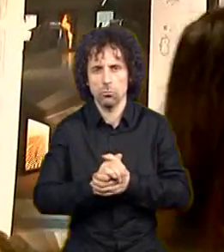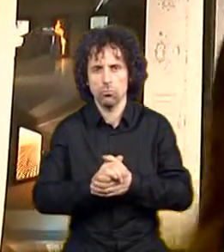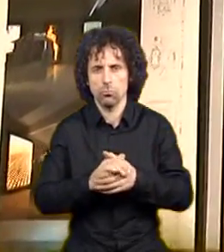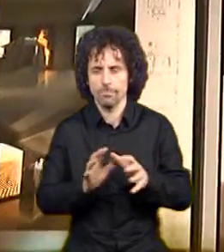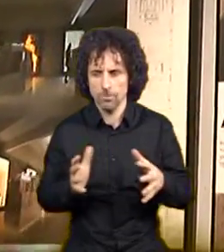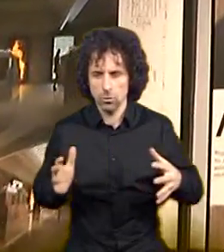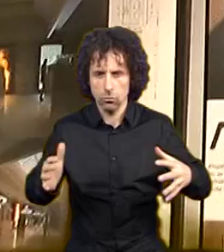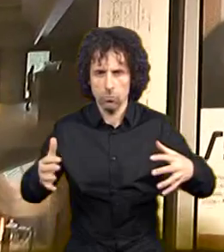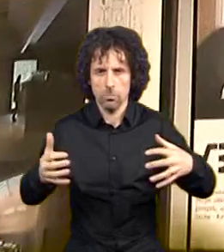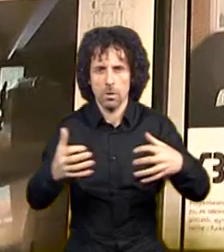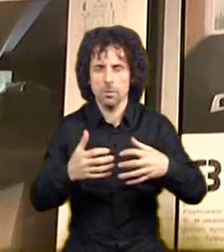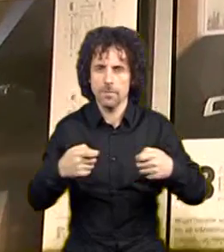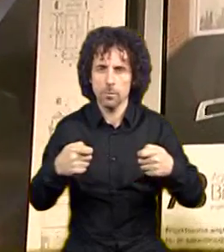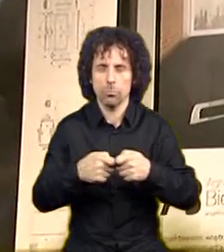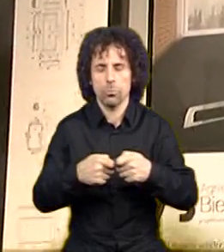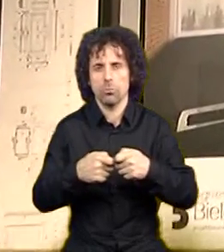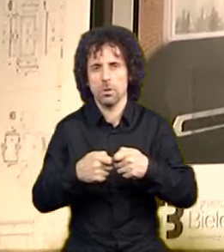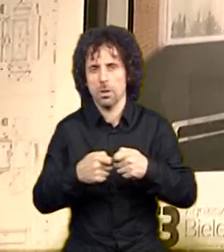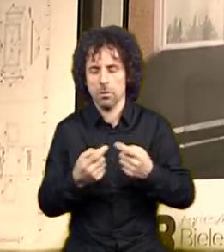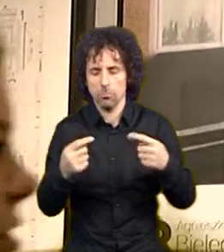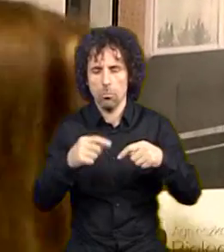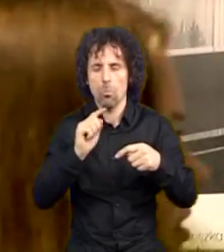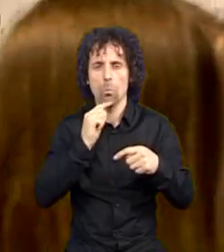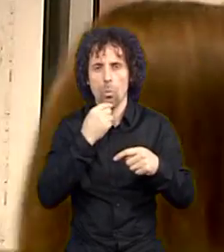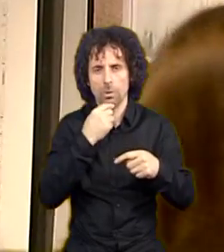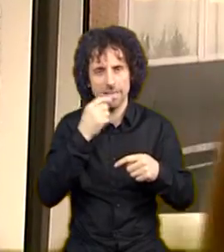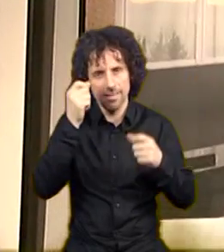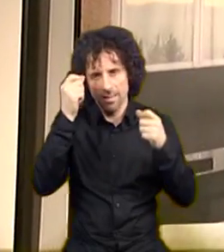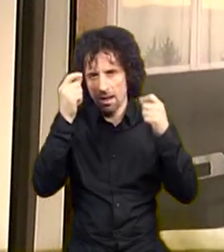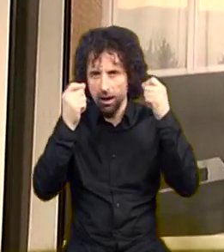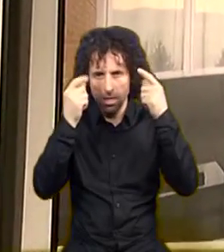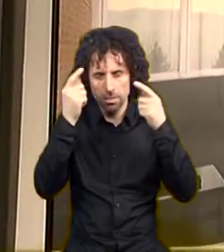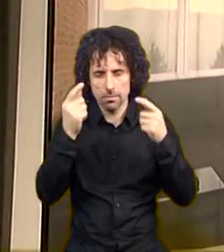zgromadzonych w tej naszej szkole, w tej naszej wspólnej kuźni młodych talentów.